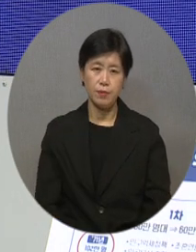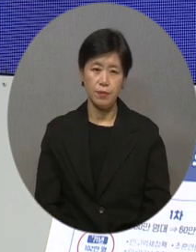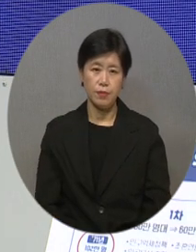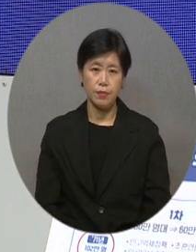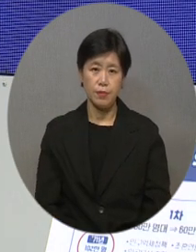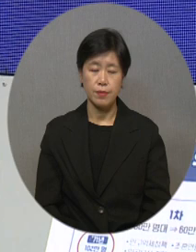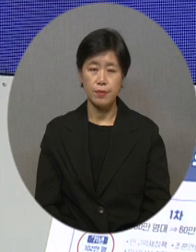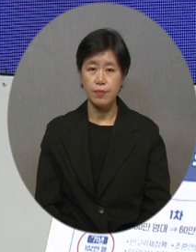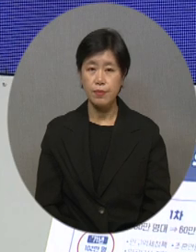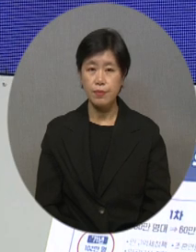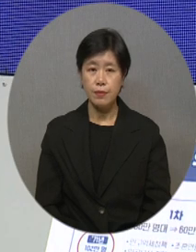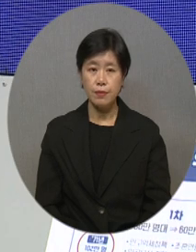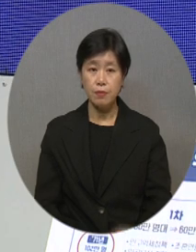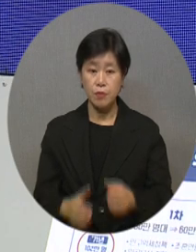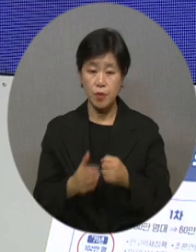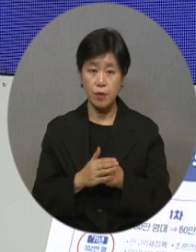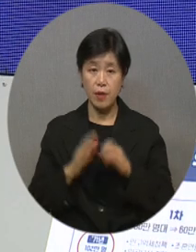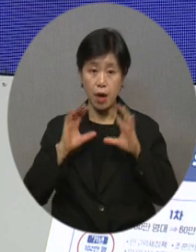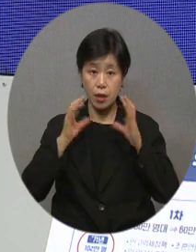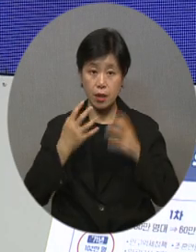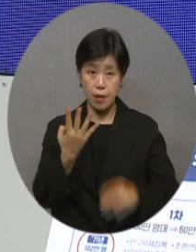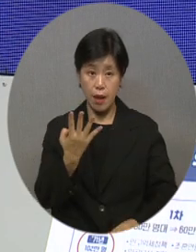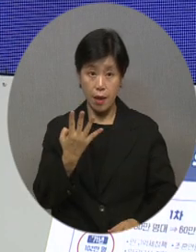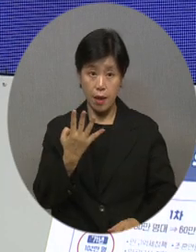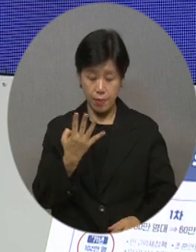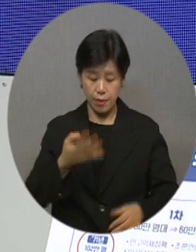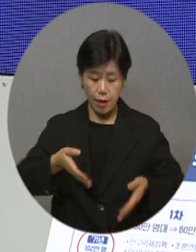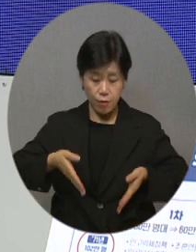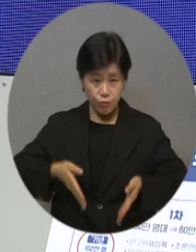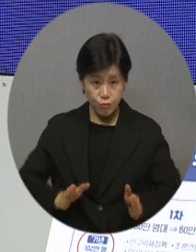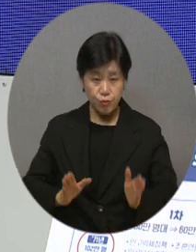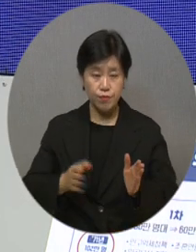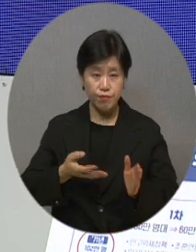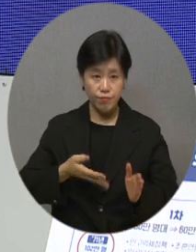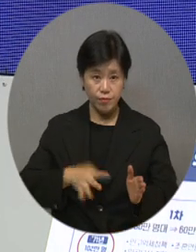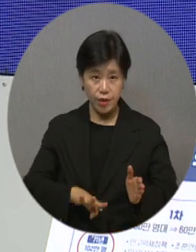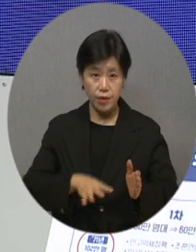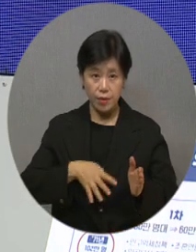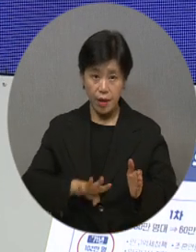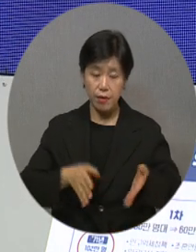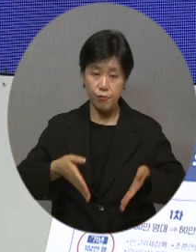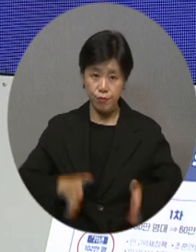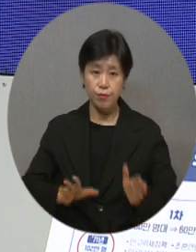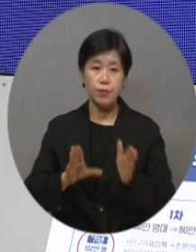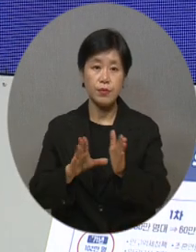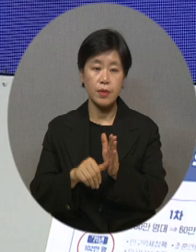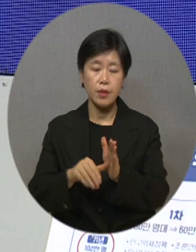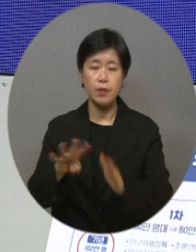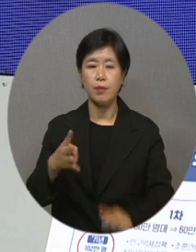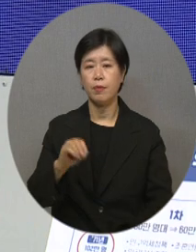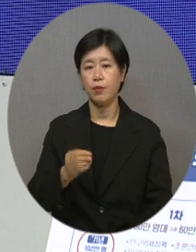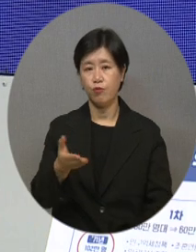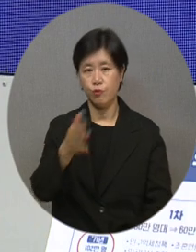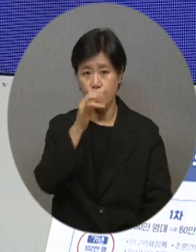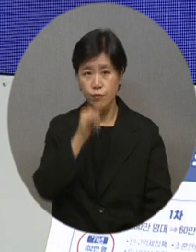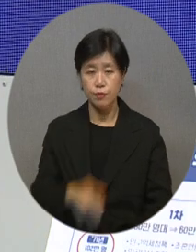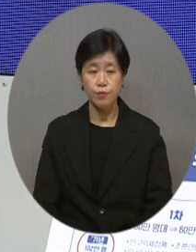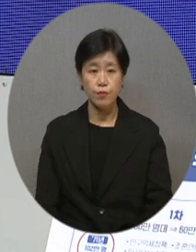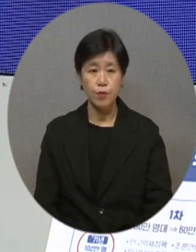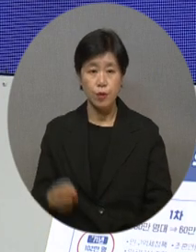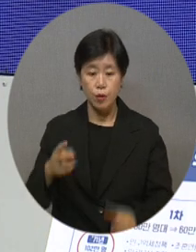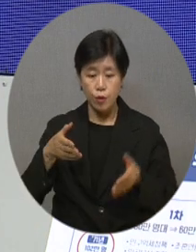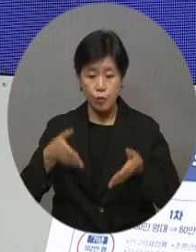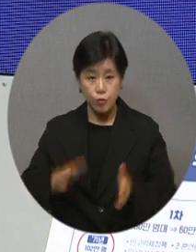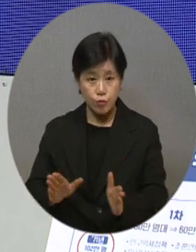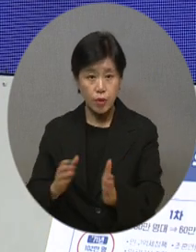400만 원 드리게 돼 있는 거고요. 또 하나는 이 산후도우미가 있습니다. 산후도우미는 지금까지는 최대 2명밖에 지원 안 됐습니다. 그런데